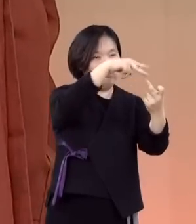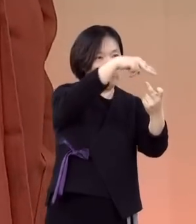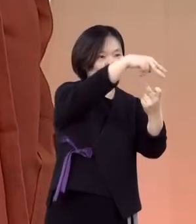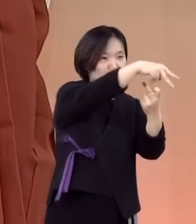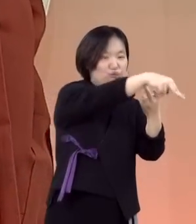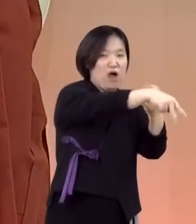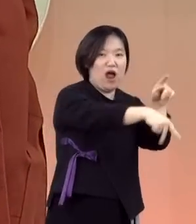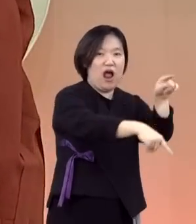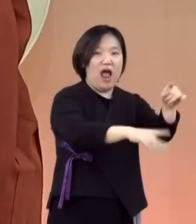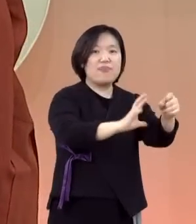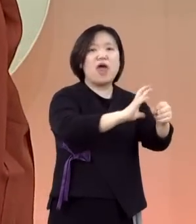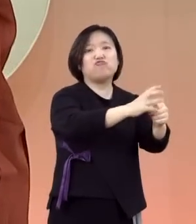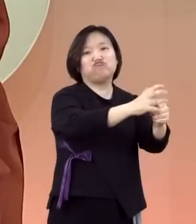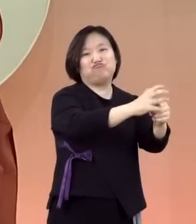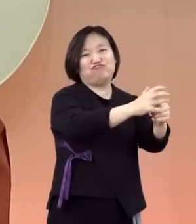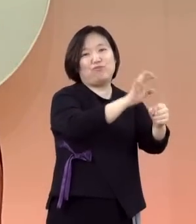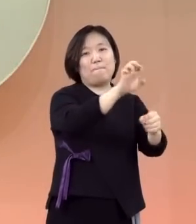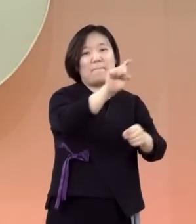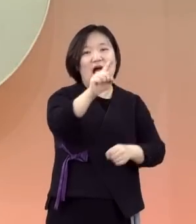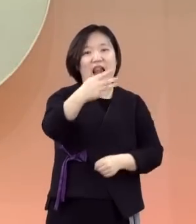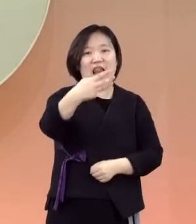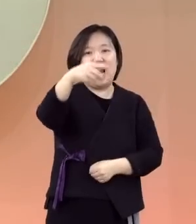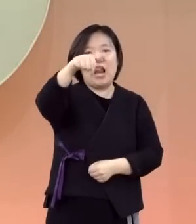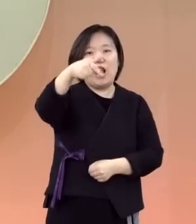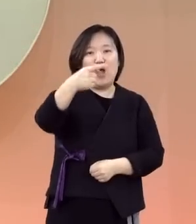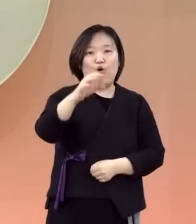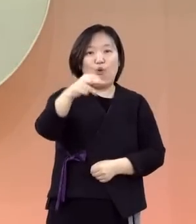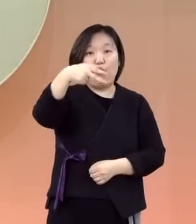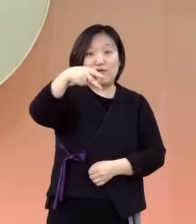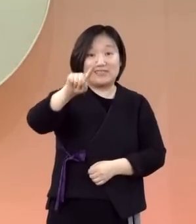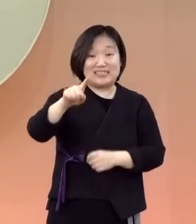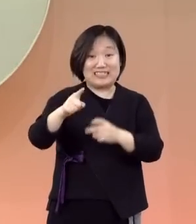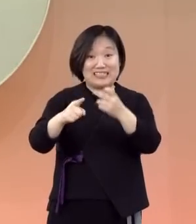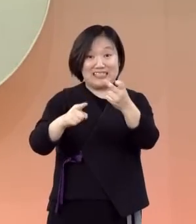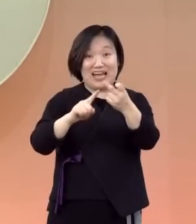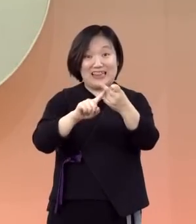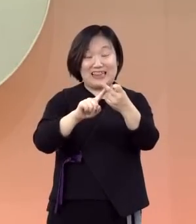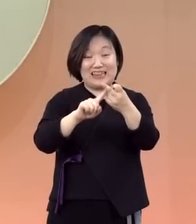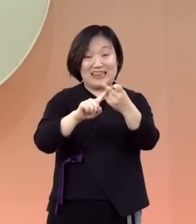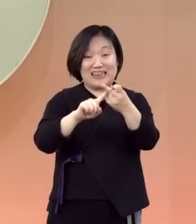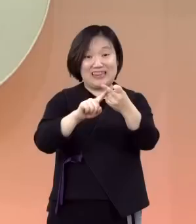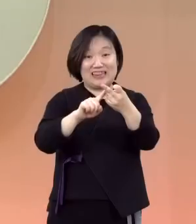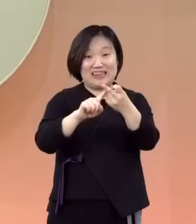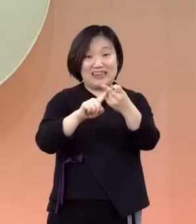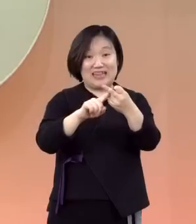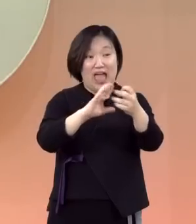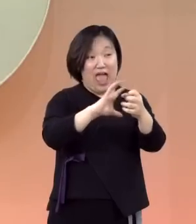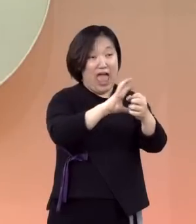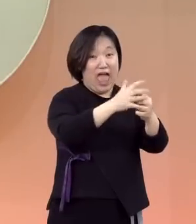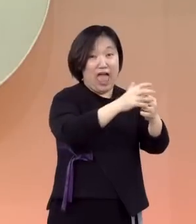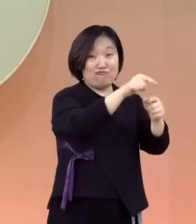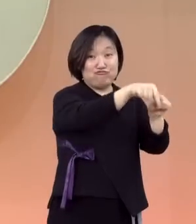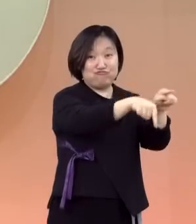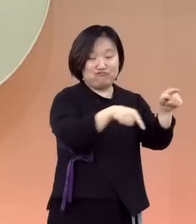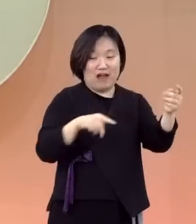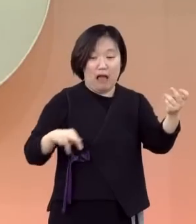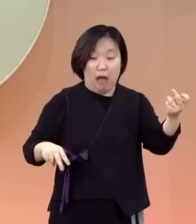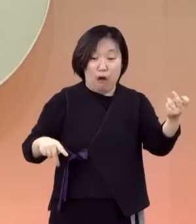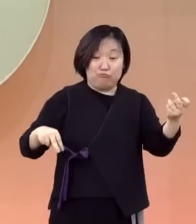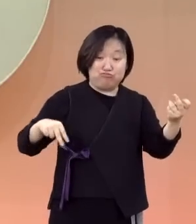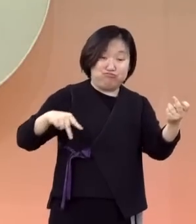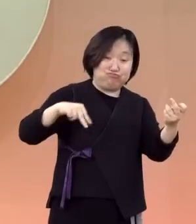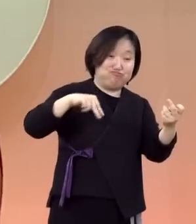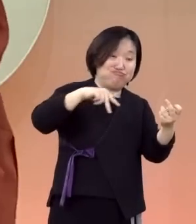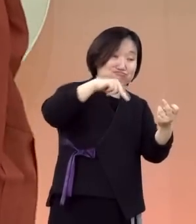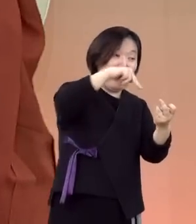팔공산까지 산을걸어서건너갔다.상상이나할수있겠어?그는 양산의통도사에서걸어서이동했는데,